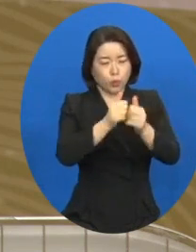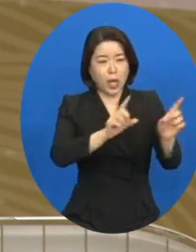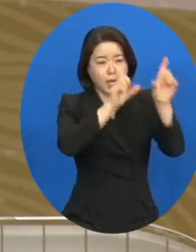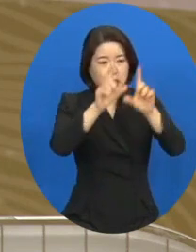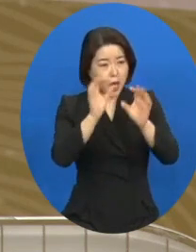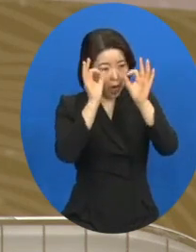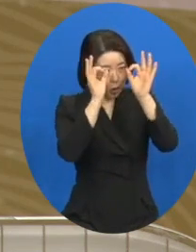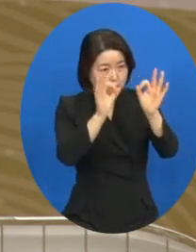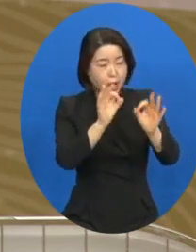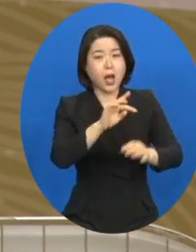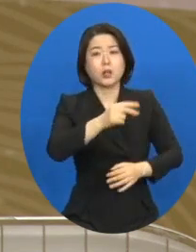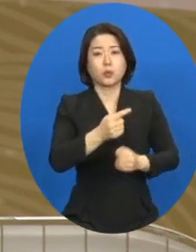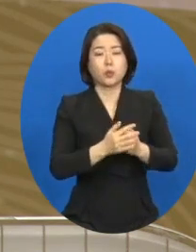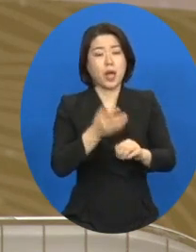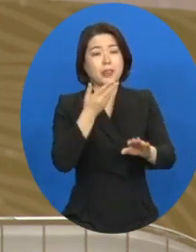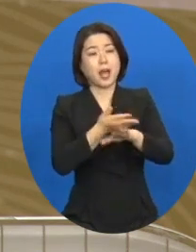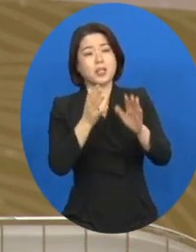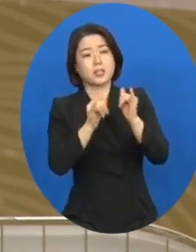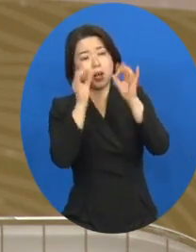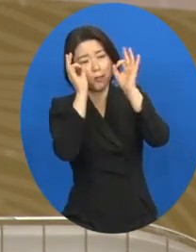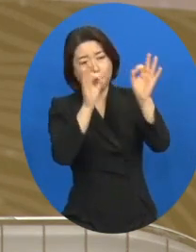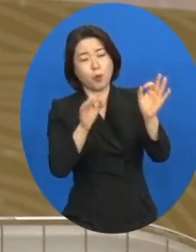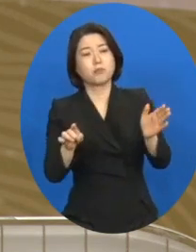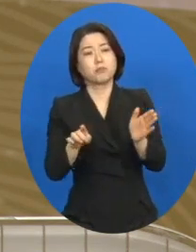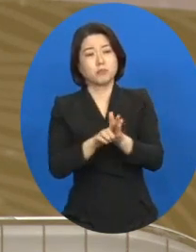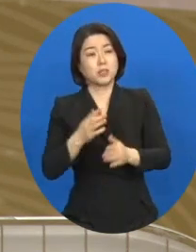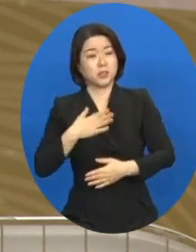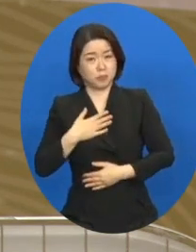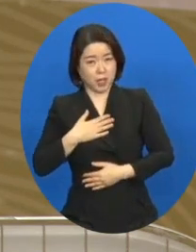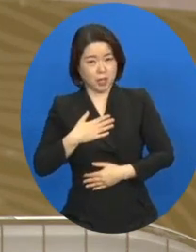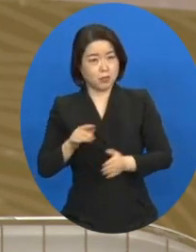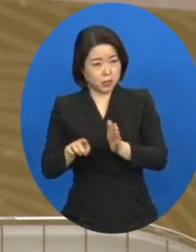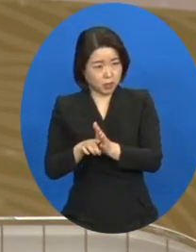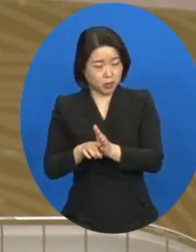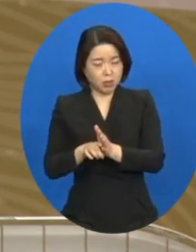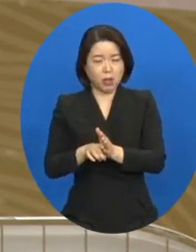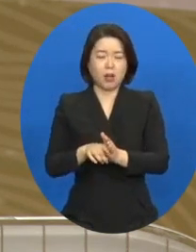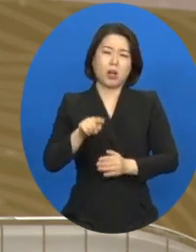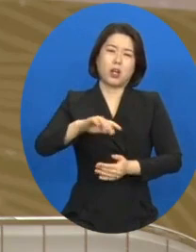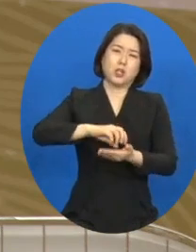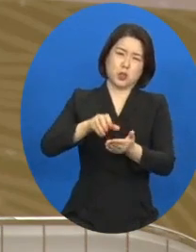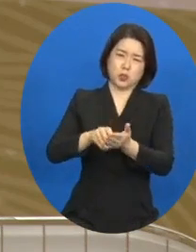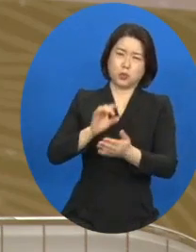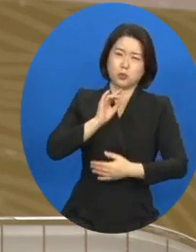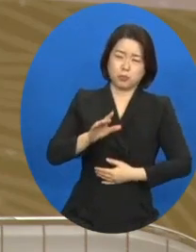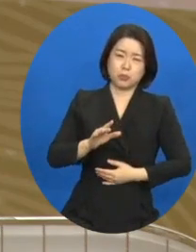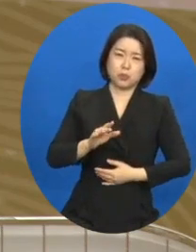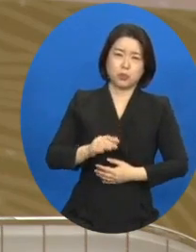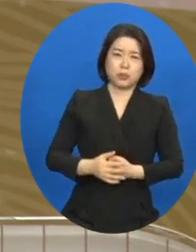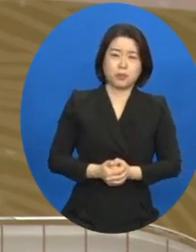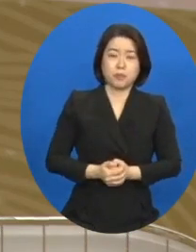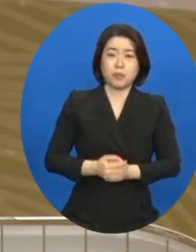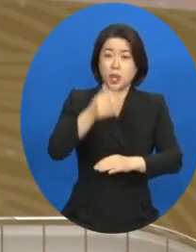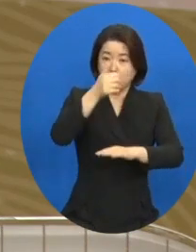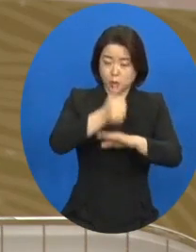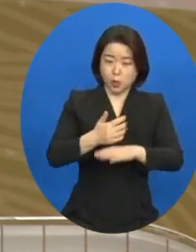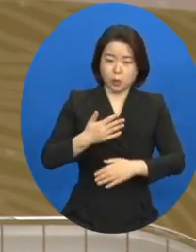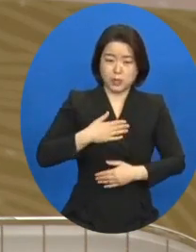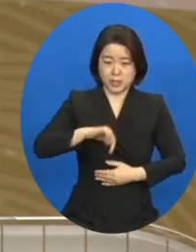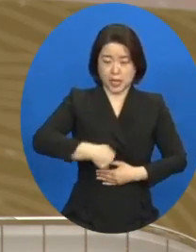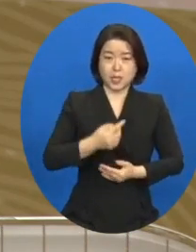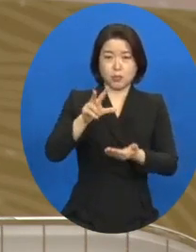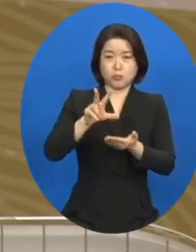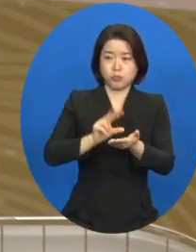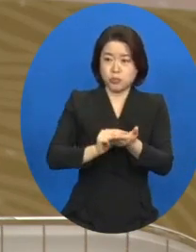살아도 다른 사람 보고 믿는 믿음은요, 이 정도밖에 안 되는 거예요. 결국 자기 문제에